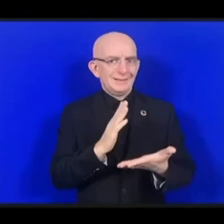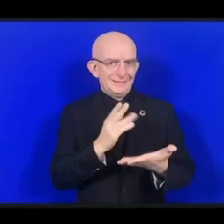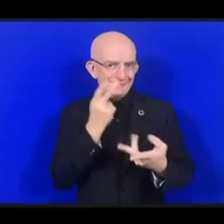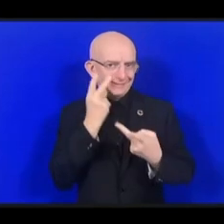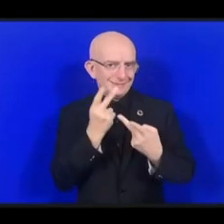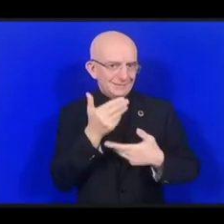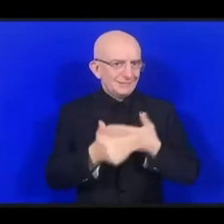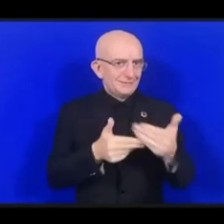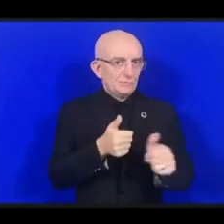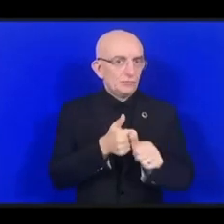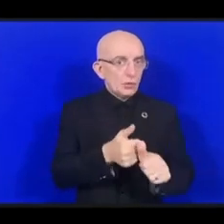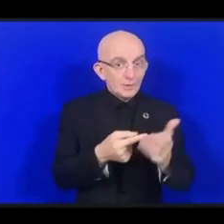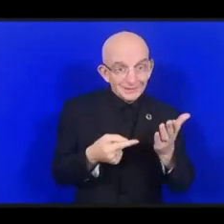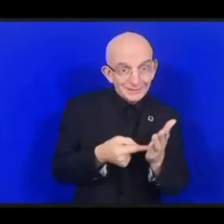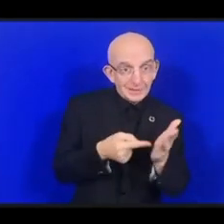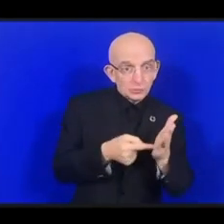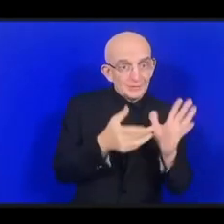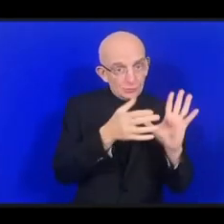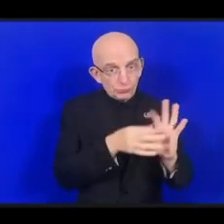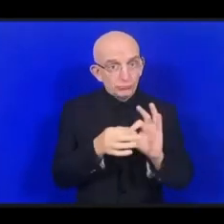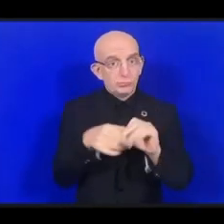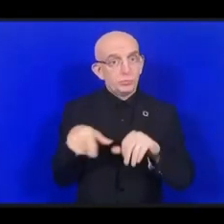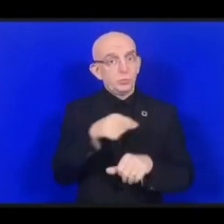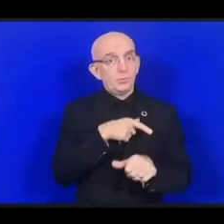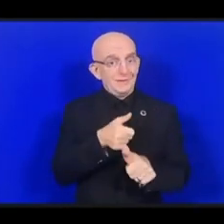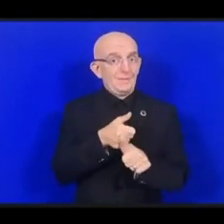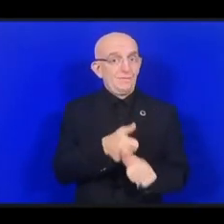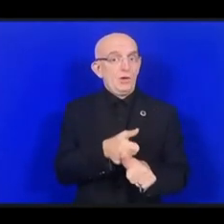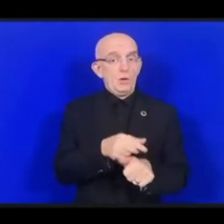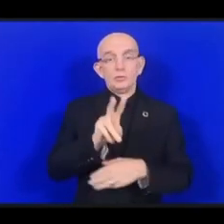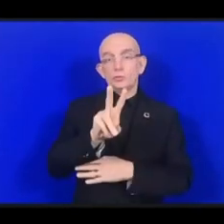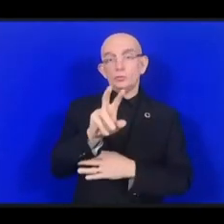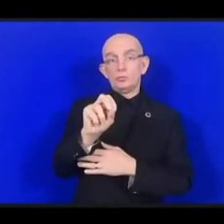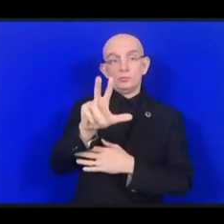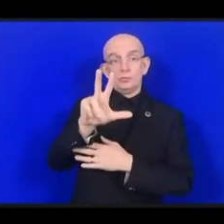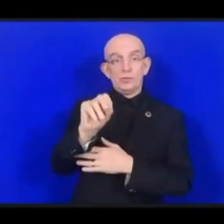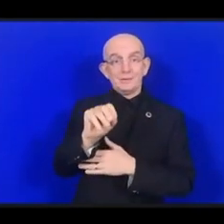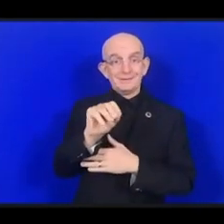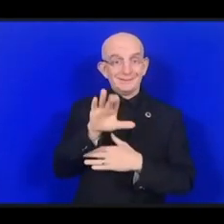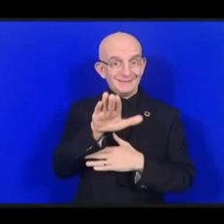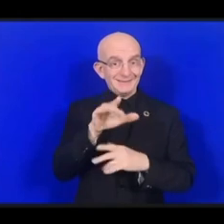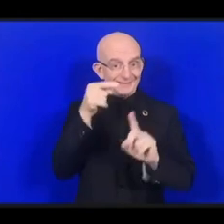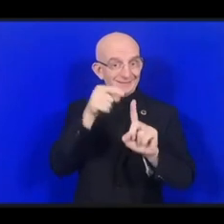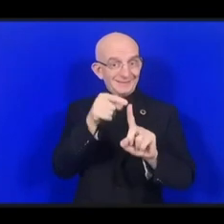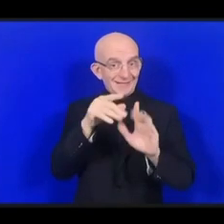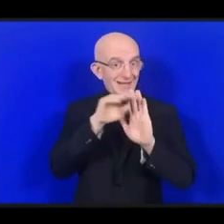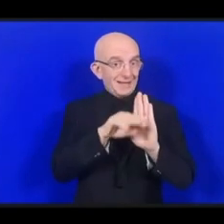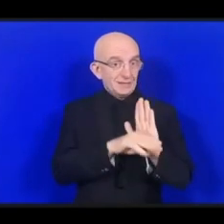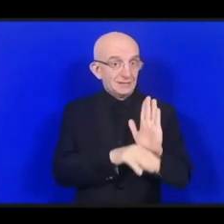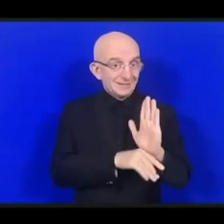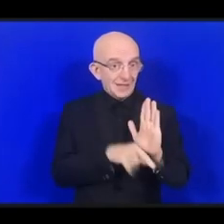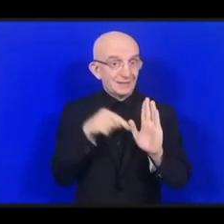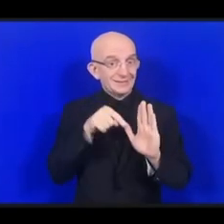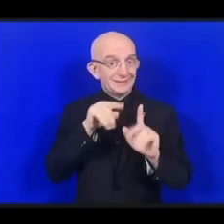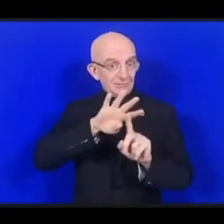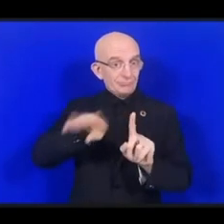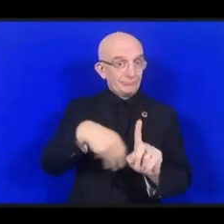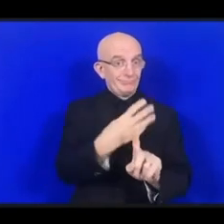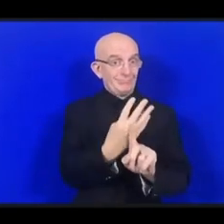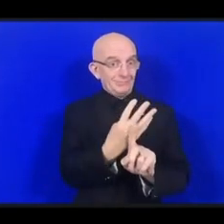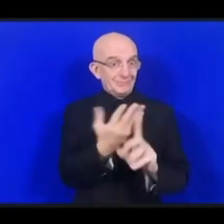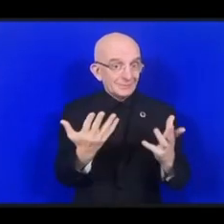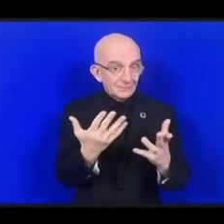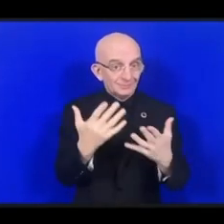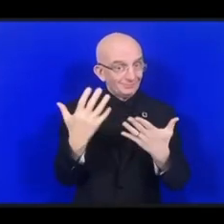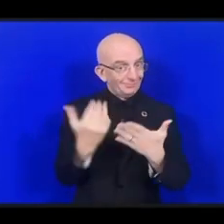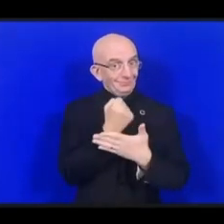2030 تتطلب تحقيق طموحات طموحاتنا اصلاحا شاملا لحوكمه البيانات لدينا